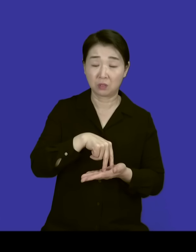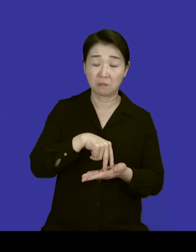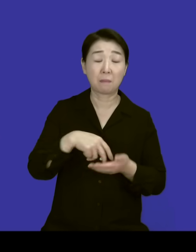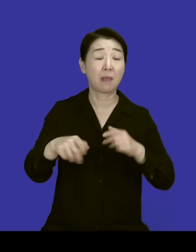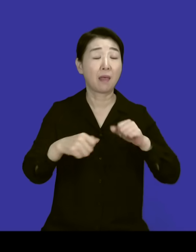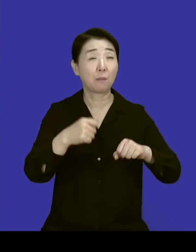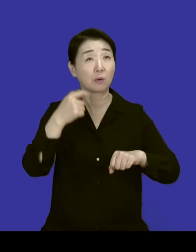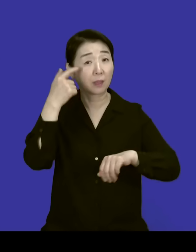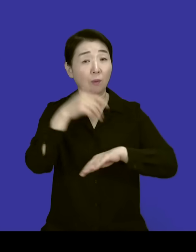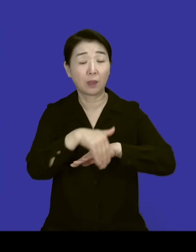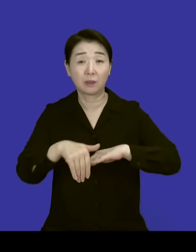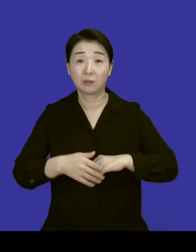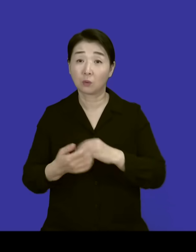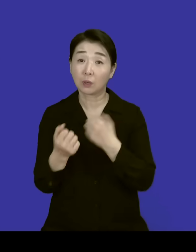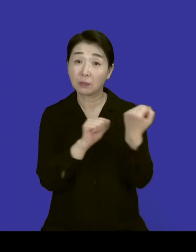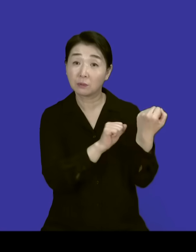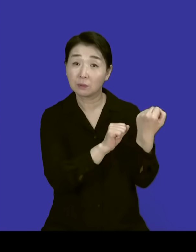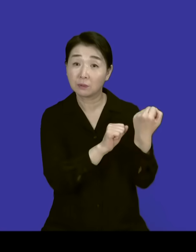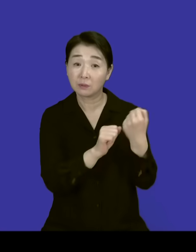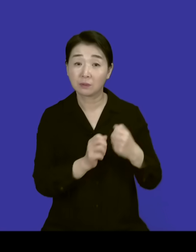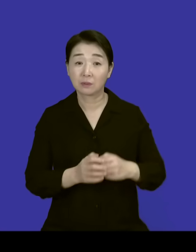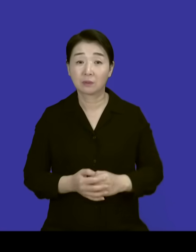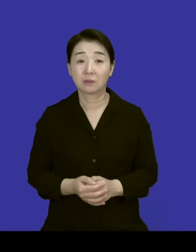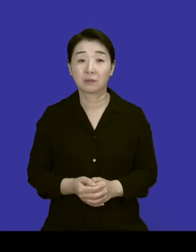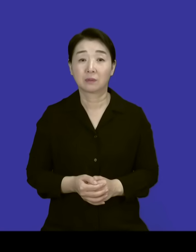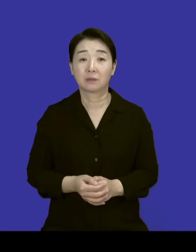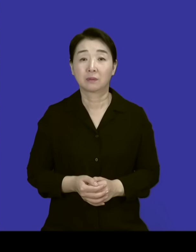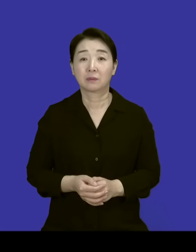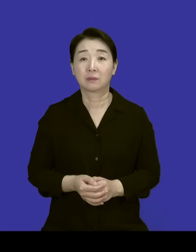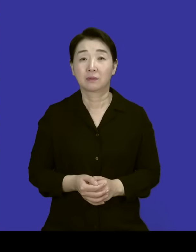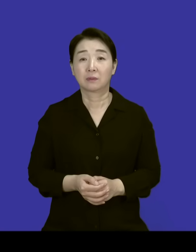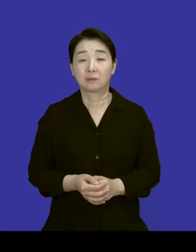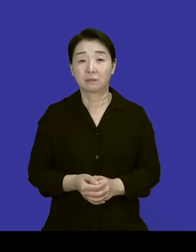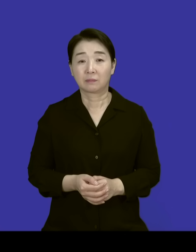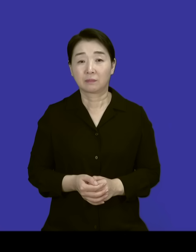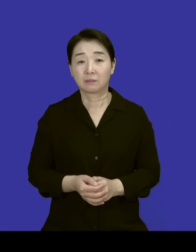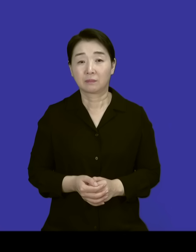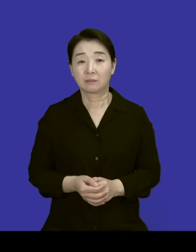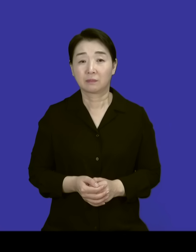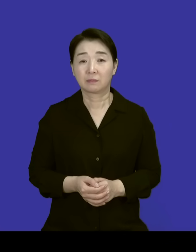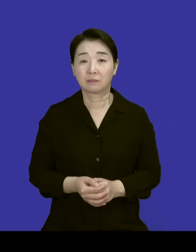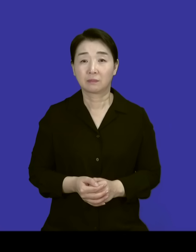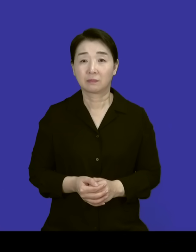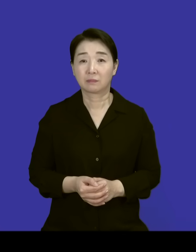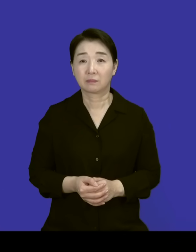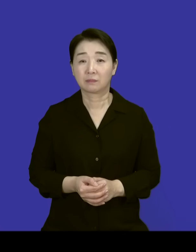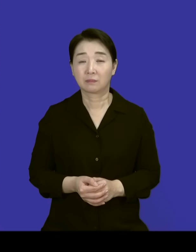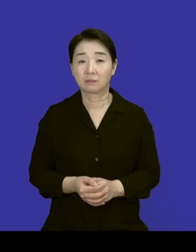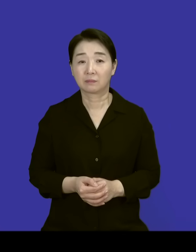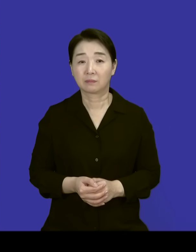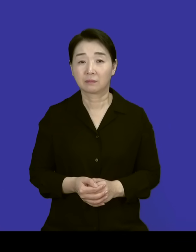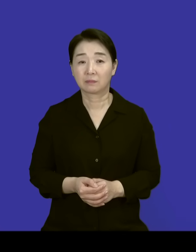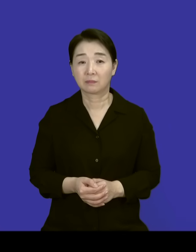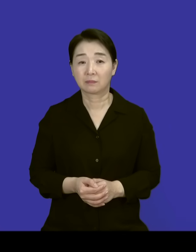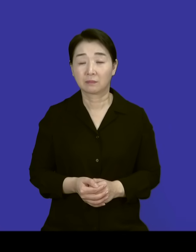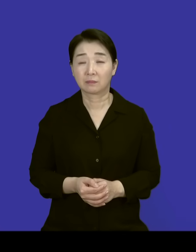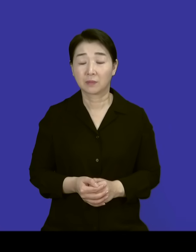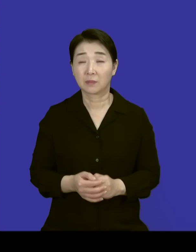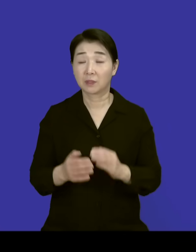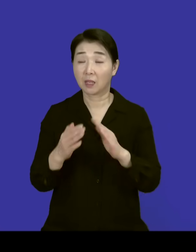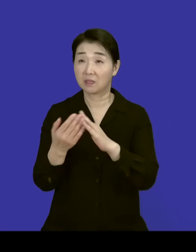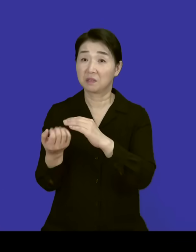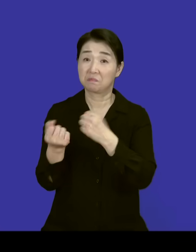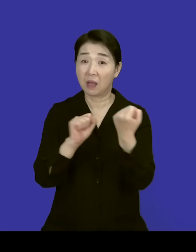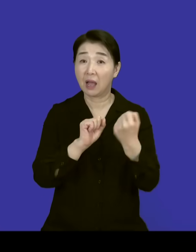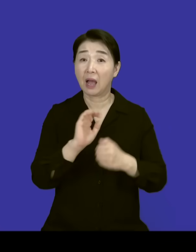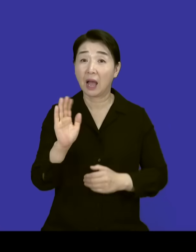움직여보자 해서 가출했어요? 출가네 그 정도쯤이게. 일단은 뭐 나가서 가출도 아니죠 그때는요. 그